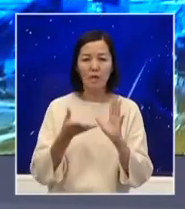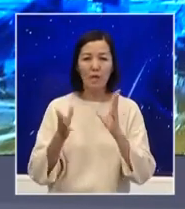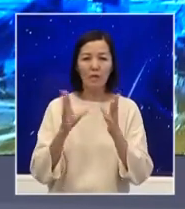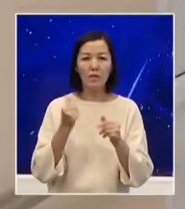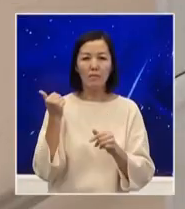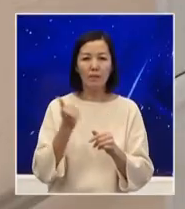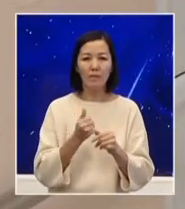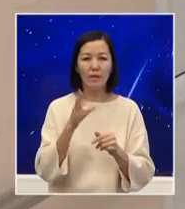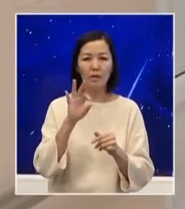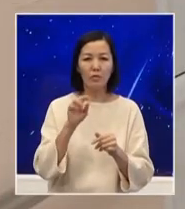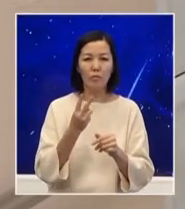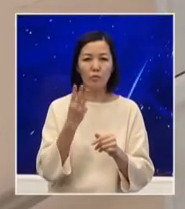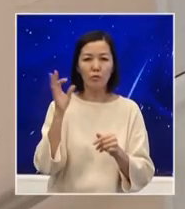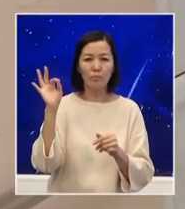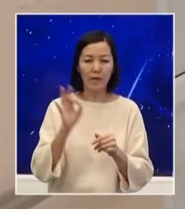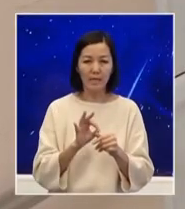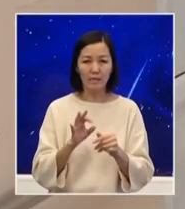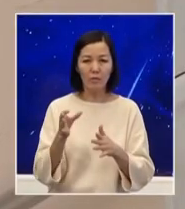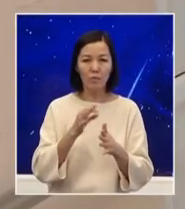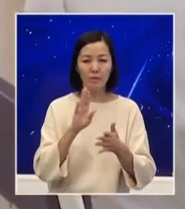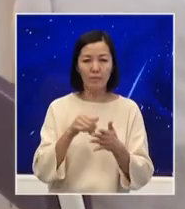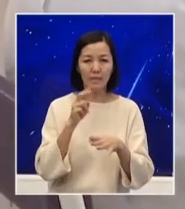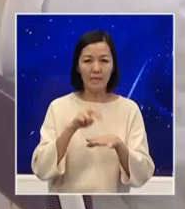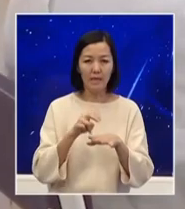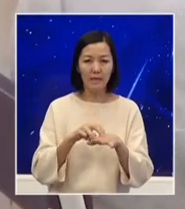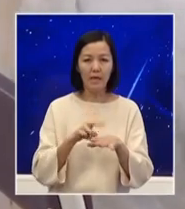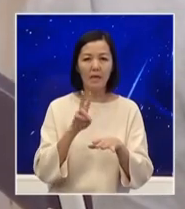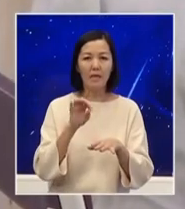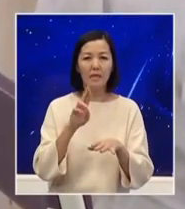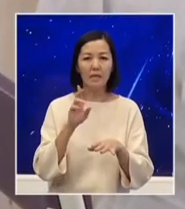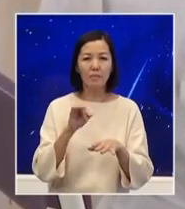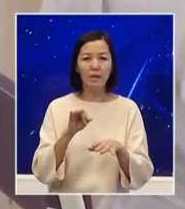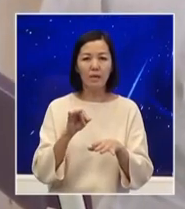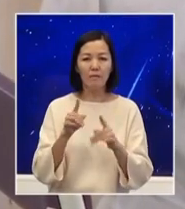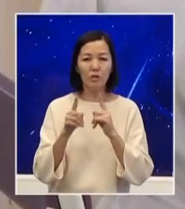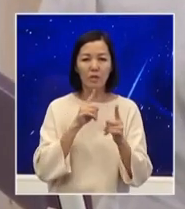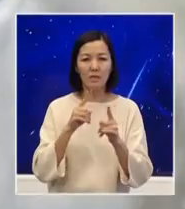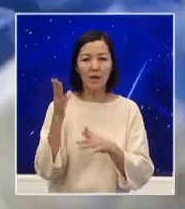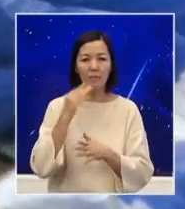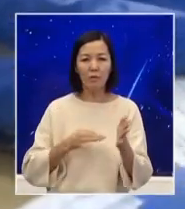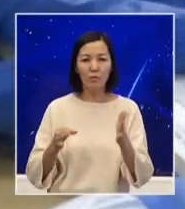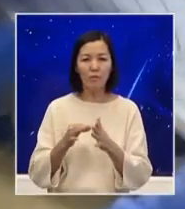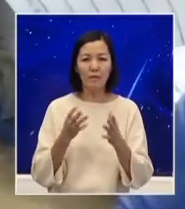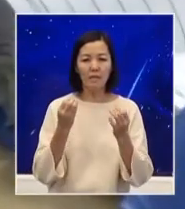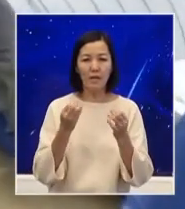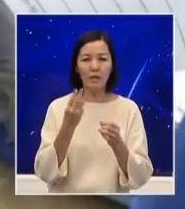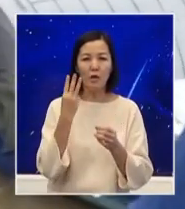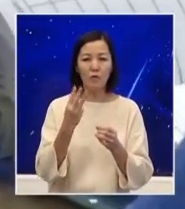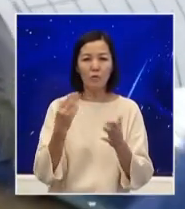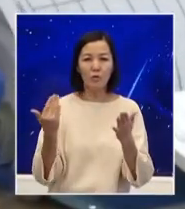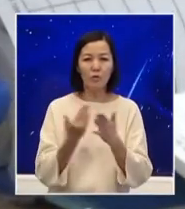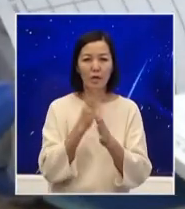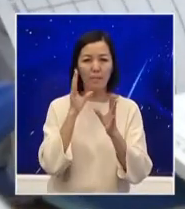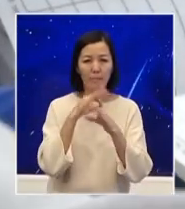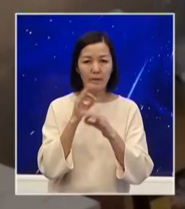өсім 0.3% дейді облыстың бас дәрігері. Өмірзақ Ниязбеков баспасөз жиынында Алматы облысында тағы 3